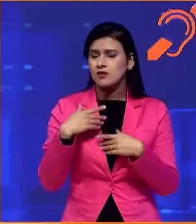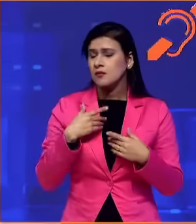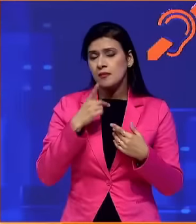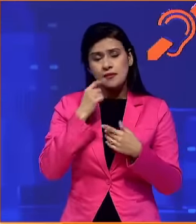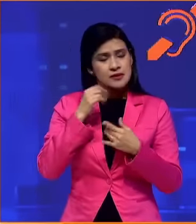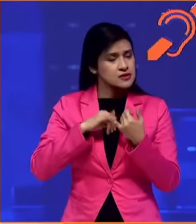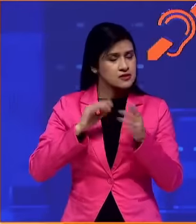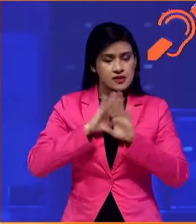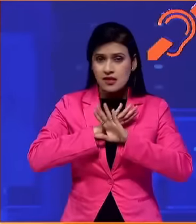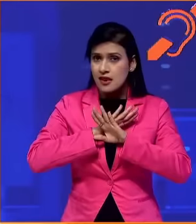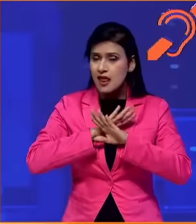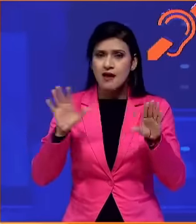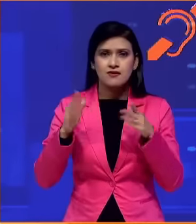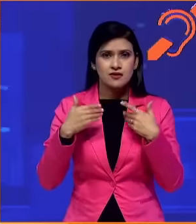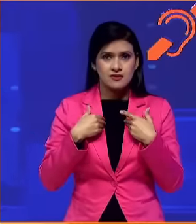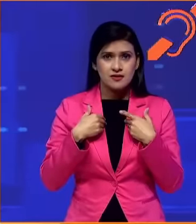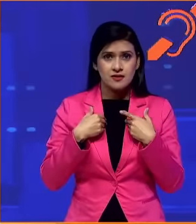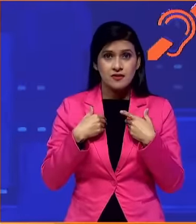हूँ।जिससरकारको